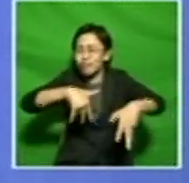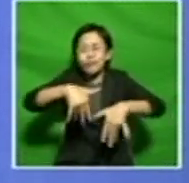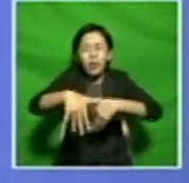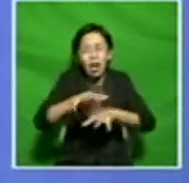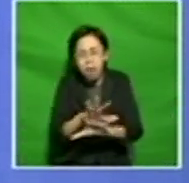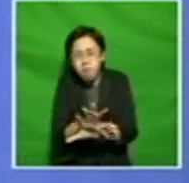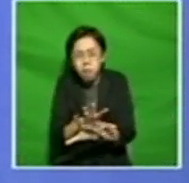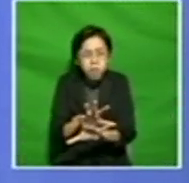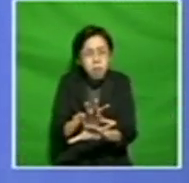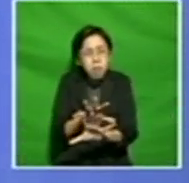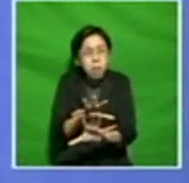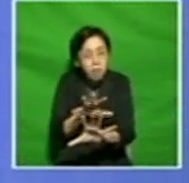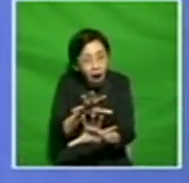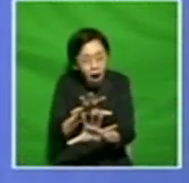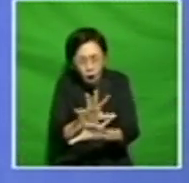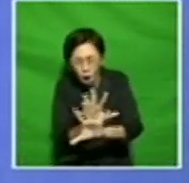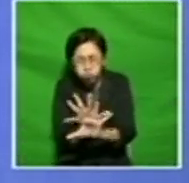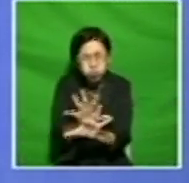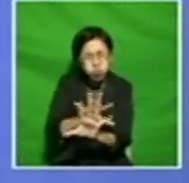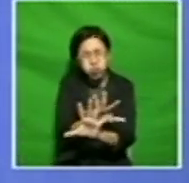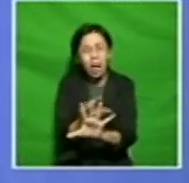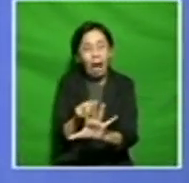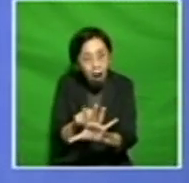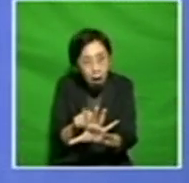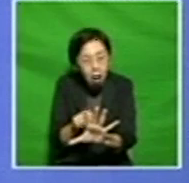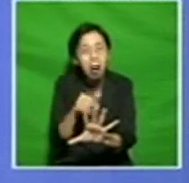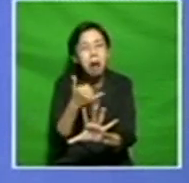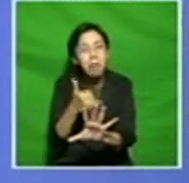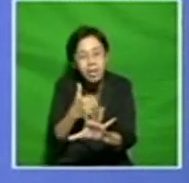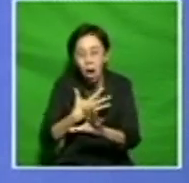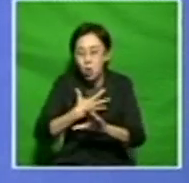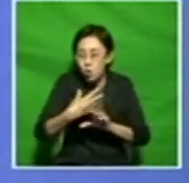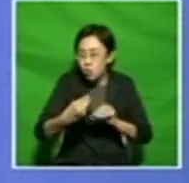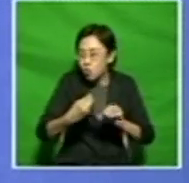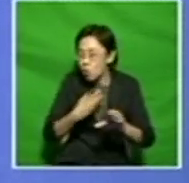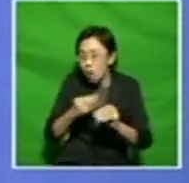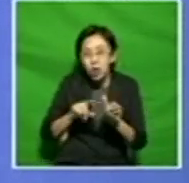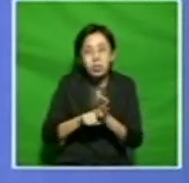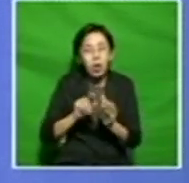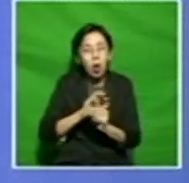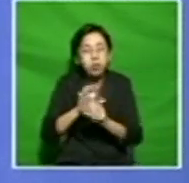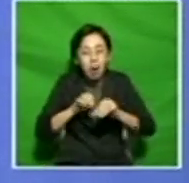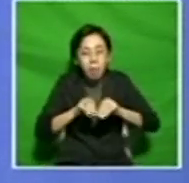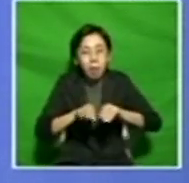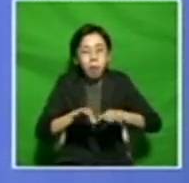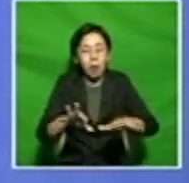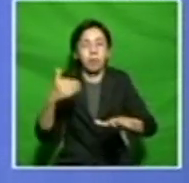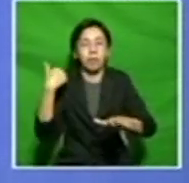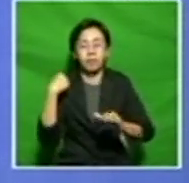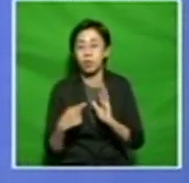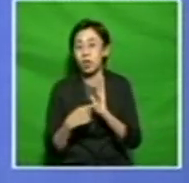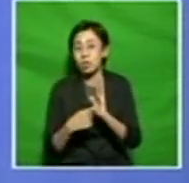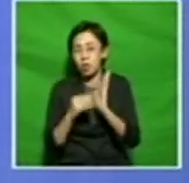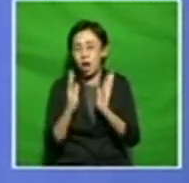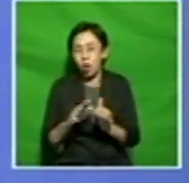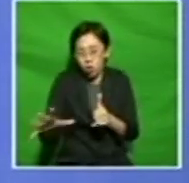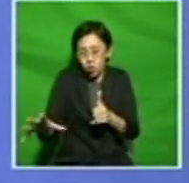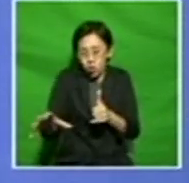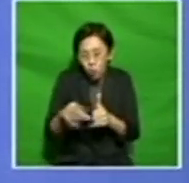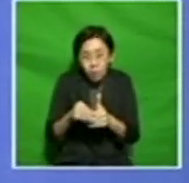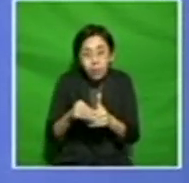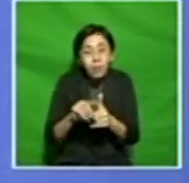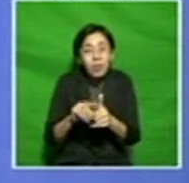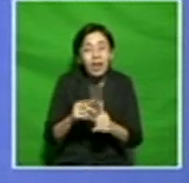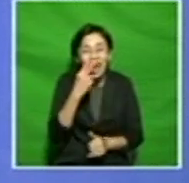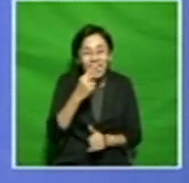เป็นสาเหตุที่ง่ายที่สุดในการแพร่โรคเราดูตัวอย่างจากคนที่ติดโรคมาจากสนามม